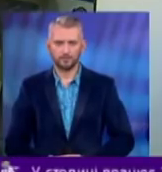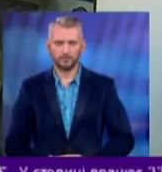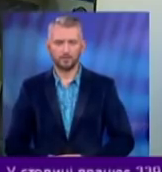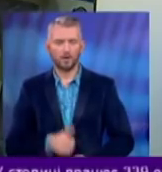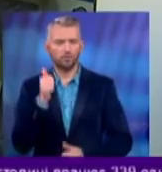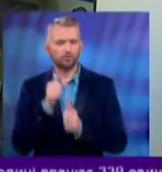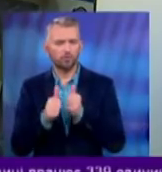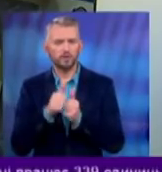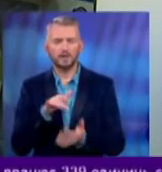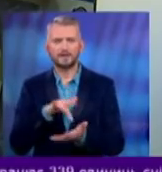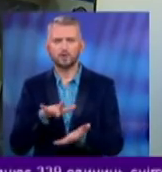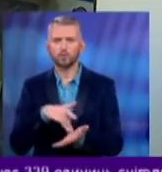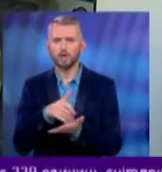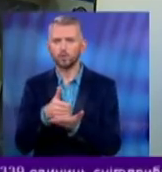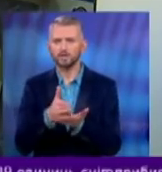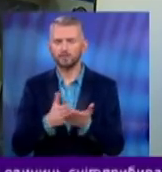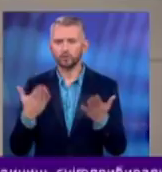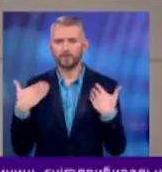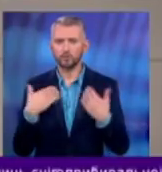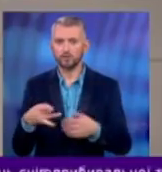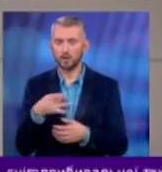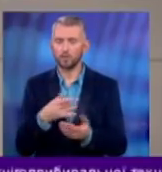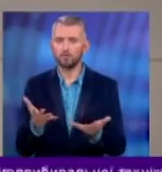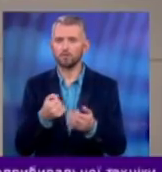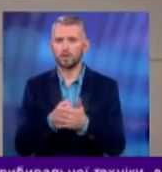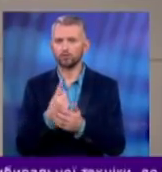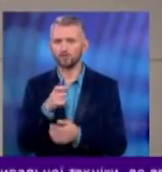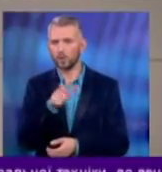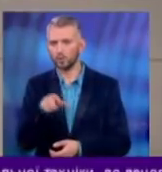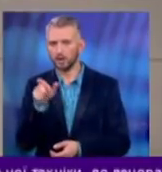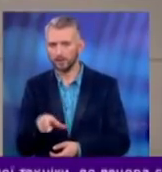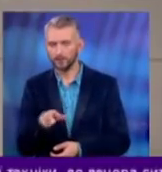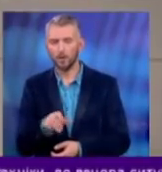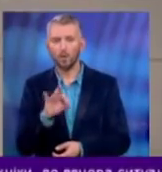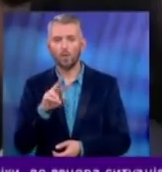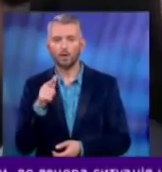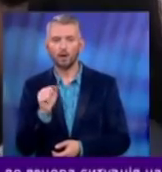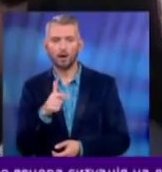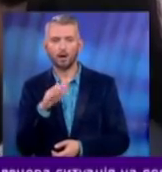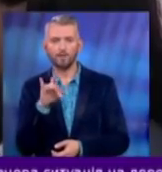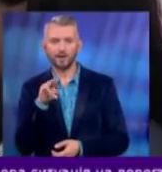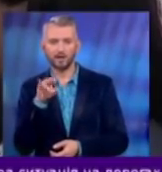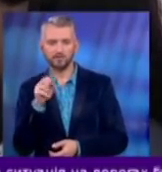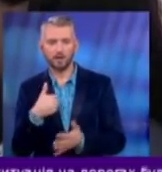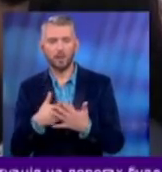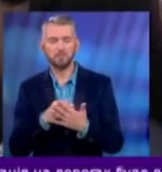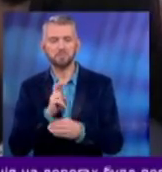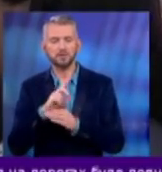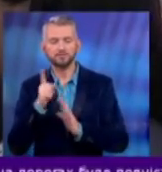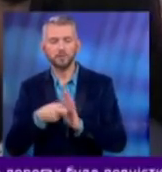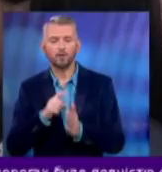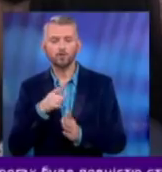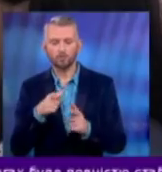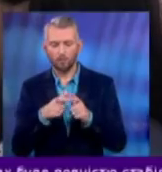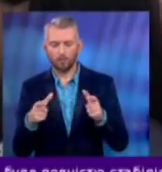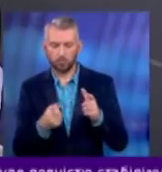Щодня Центр комунального сервісу Святошинського району приймає до сотні відвідувачів. Ольга Гаврилівна, наприклад, прийшла з'ясовувати, чому в